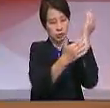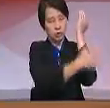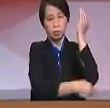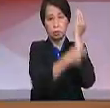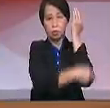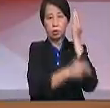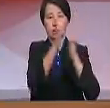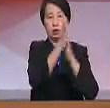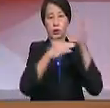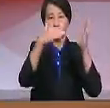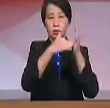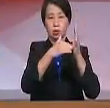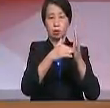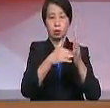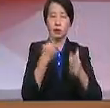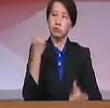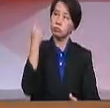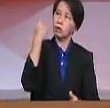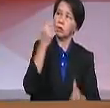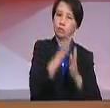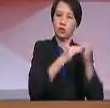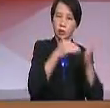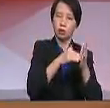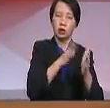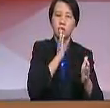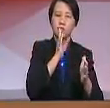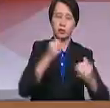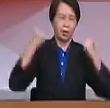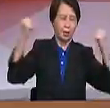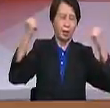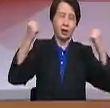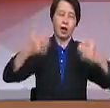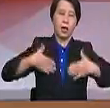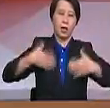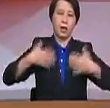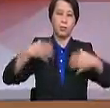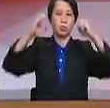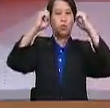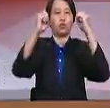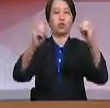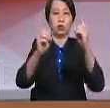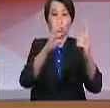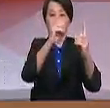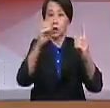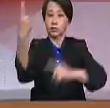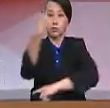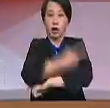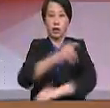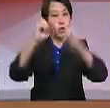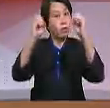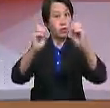ini menyambut kejayaan sifar penularan tempatan selama 100 hari,